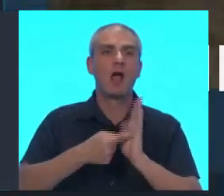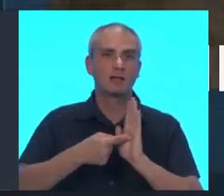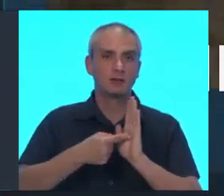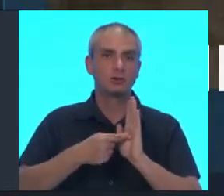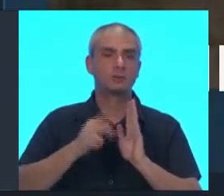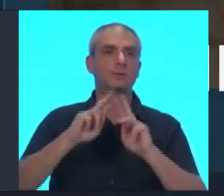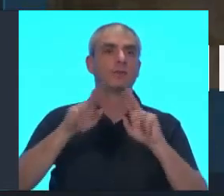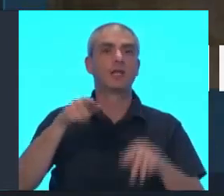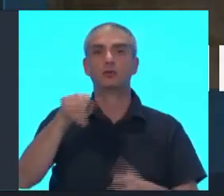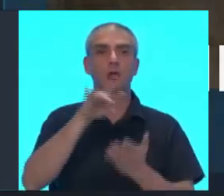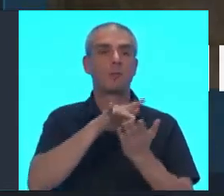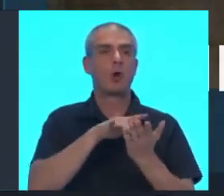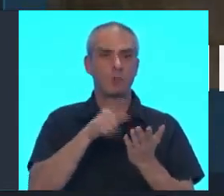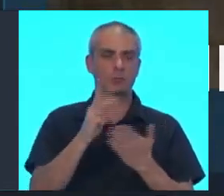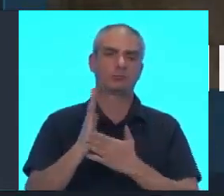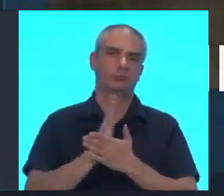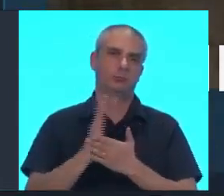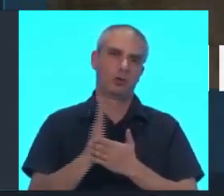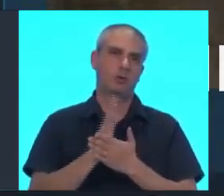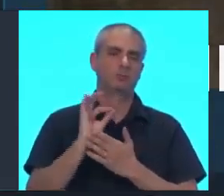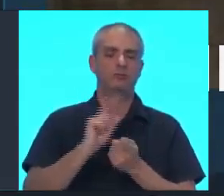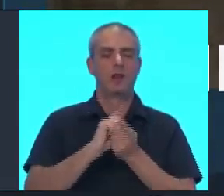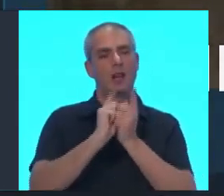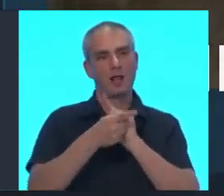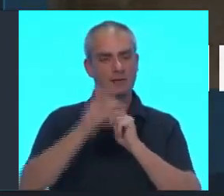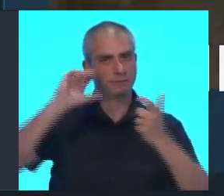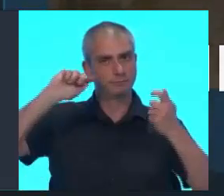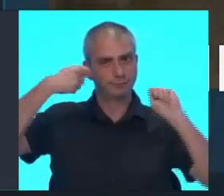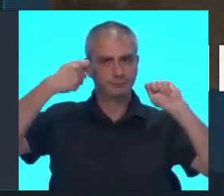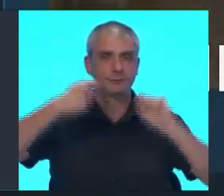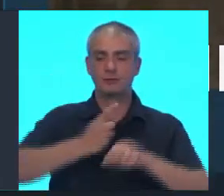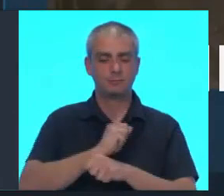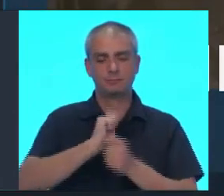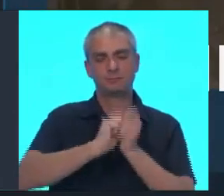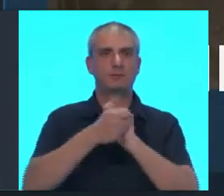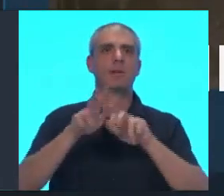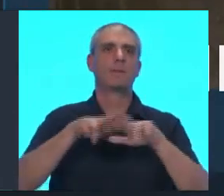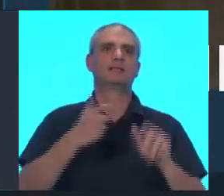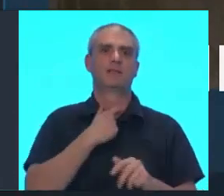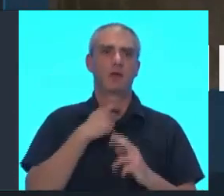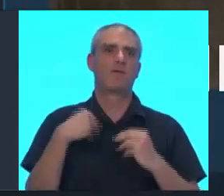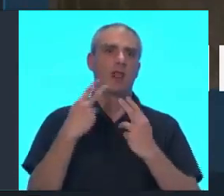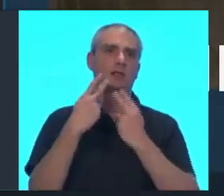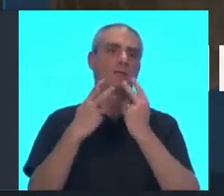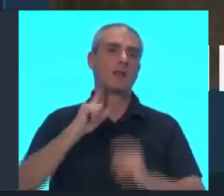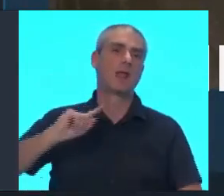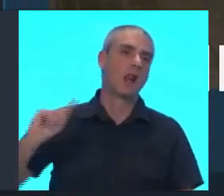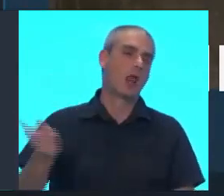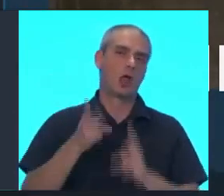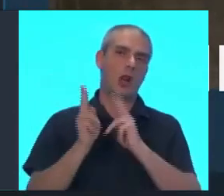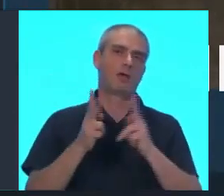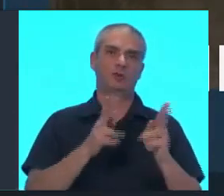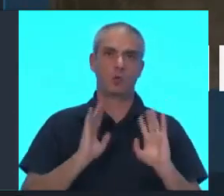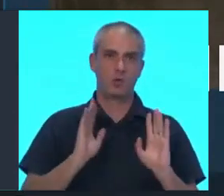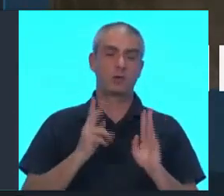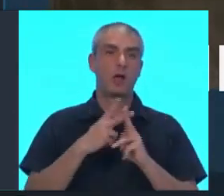שהרשויות המקומיות ערוכות כדי להחליף את הדיסקט ולעבור ברגע אחד למצב חירום ולתת מענה לכל תסריט שלא יהיה,